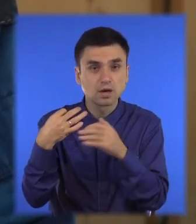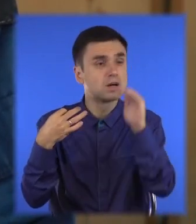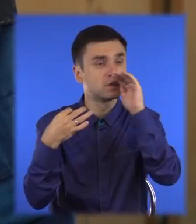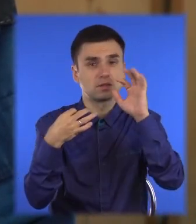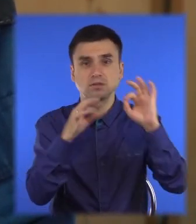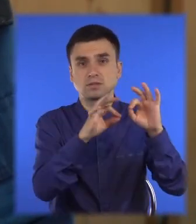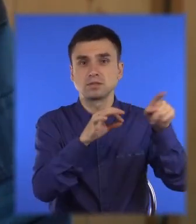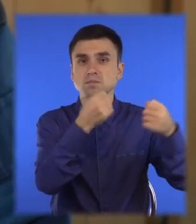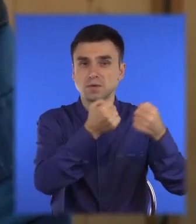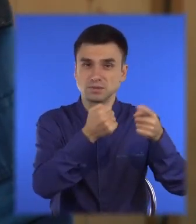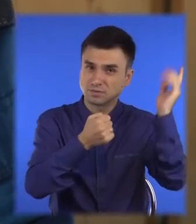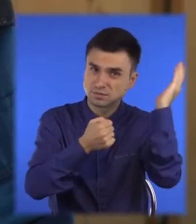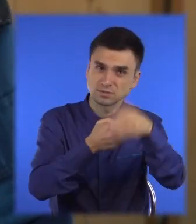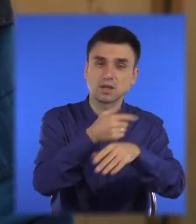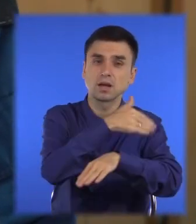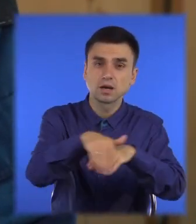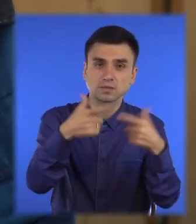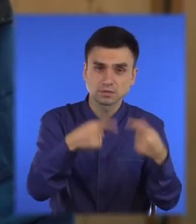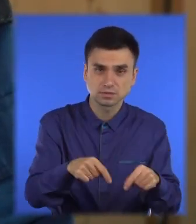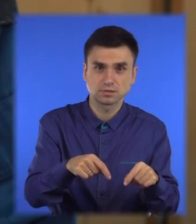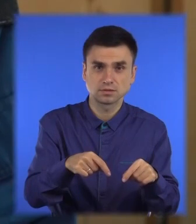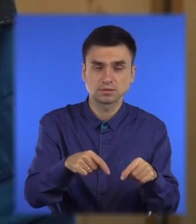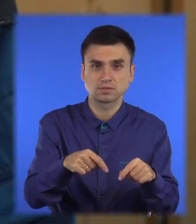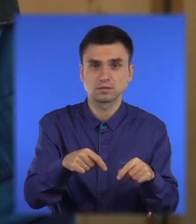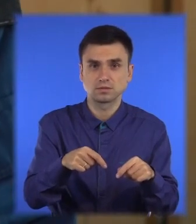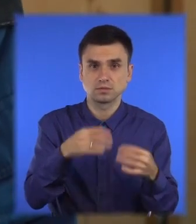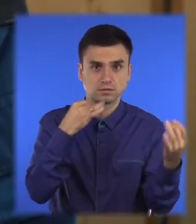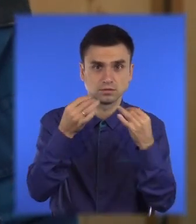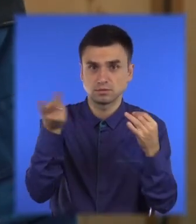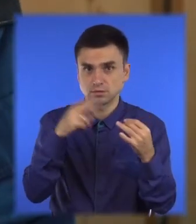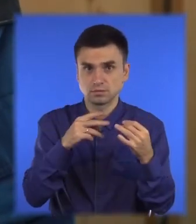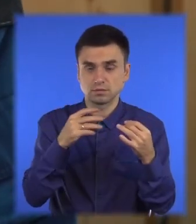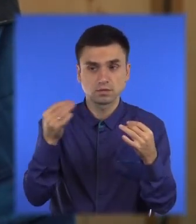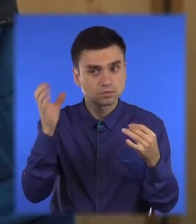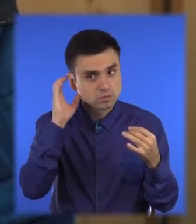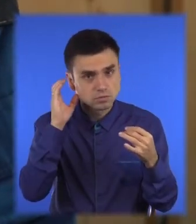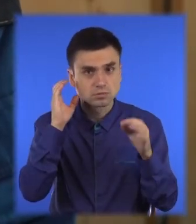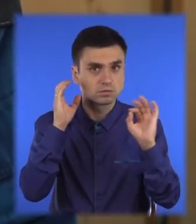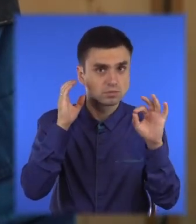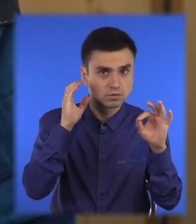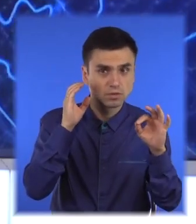к месту вызова. Параллельно еще одновременно ты часто бывает работаешь психологом. То есть